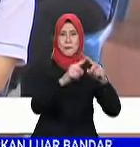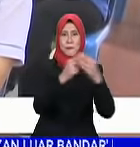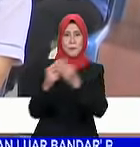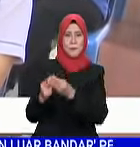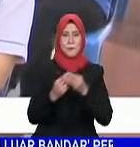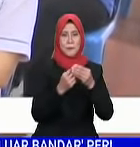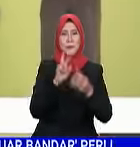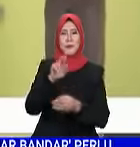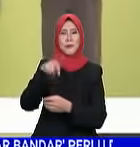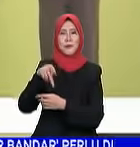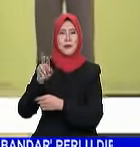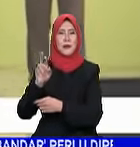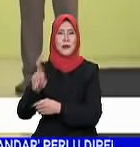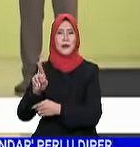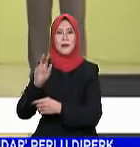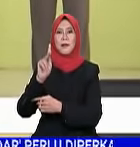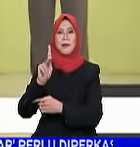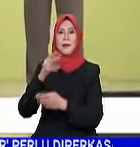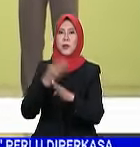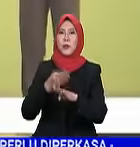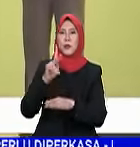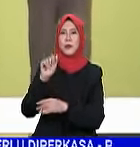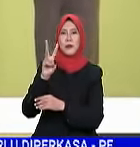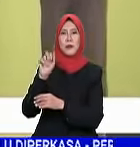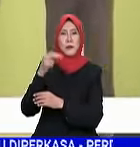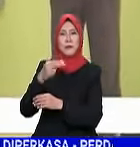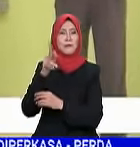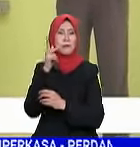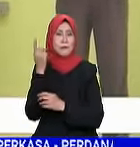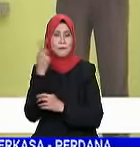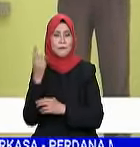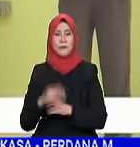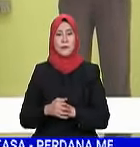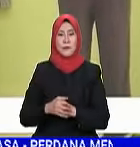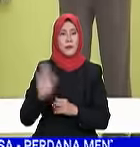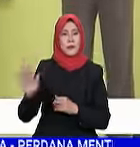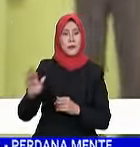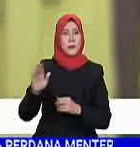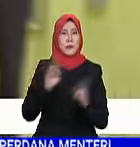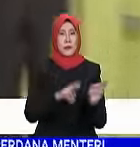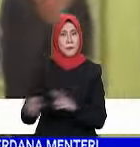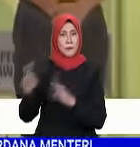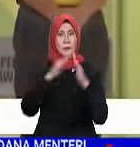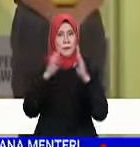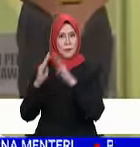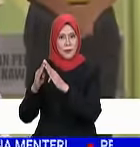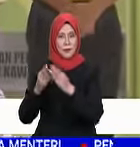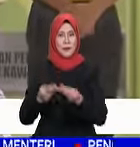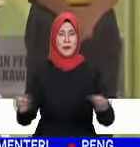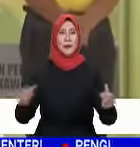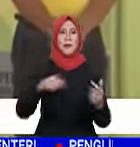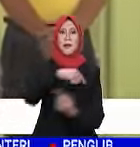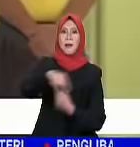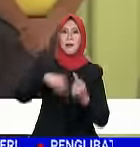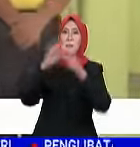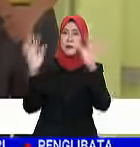Perpaduan RPR Batu Kawah Fasa 1 Kuching. Dato' Len yang juga Menteri Muda Perancangan Bandar, Pentadbiran Tanah dan Alam Sekitar